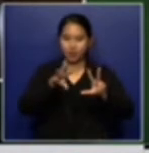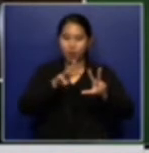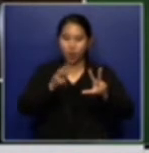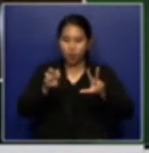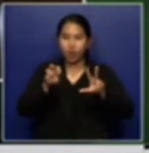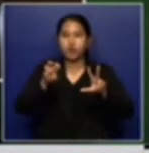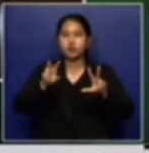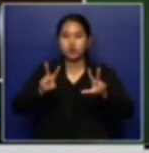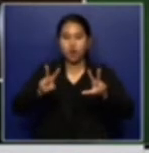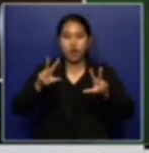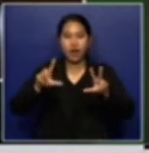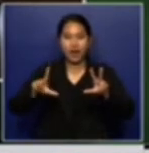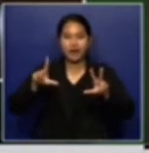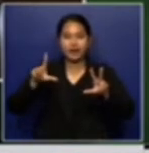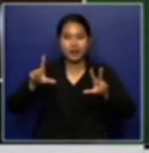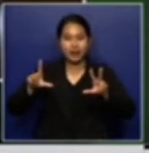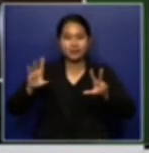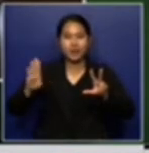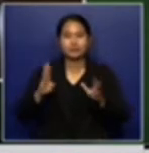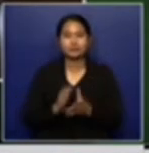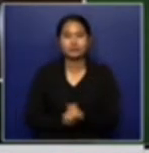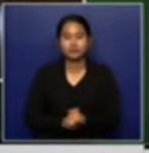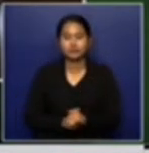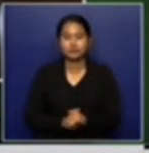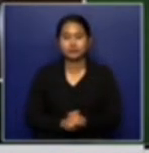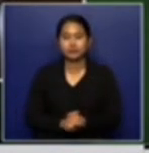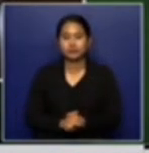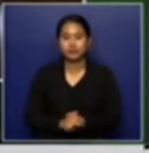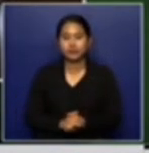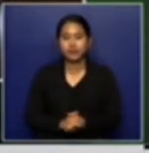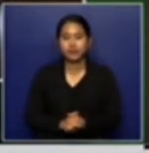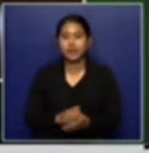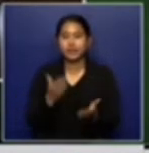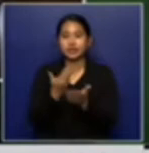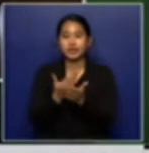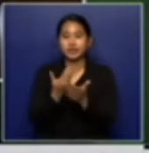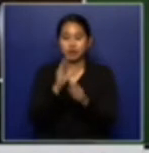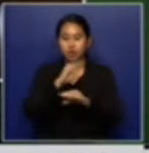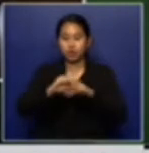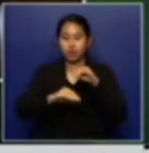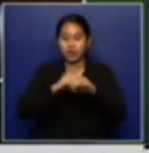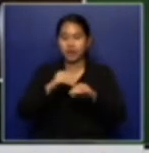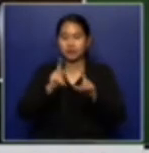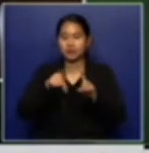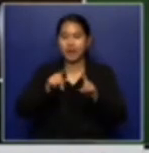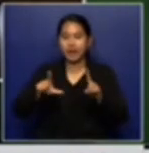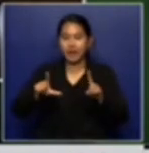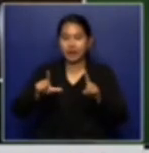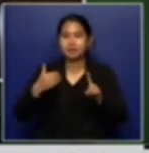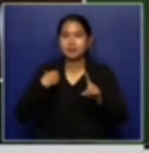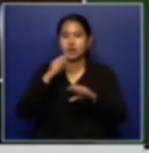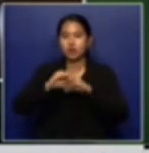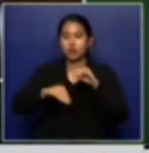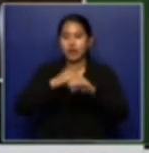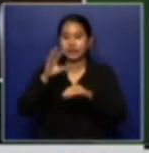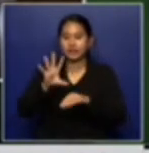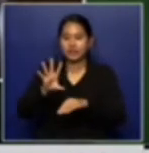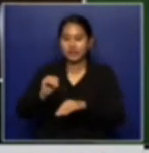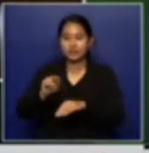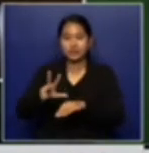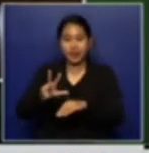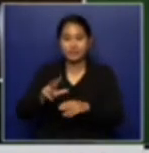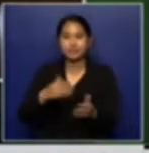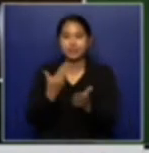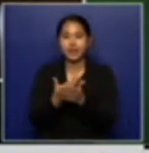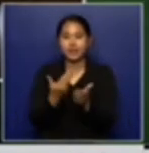307,602 ล้าน .2 ล้านครับมีวงเงินตั้งแต่ 1,000 ล้านบาทขึ้นไปจำนวน43โครงการวงเงิ